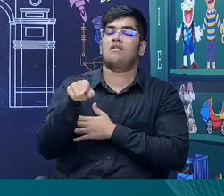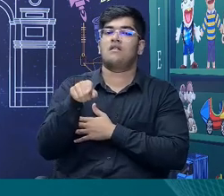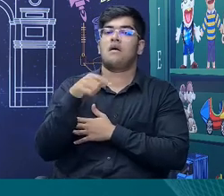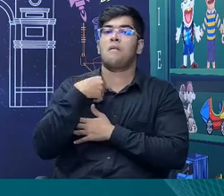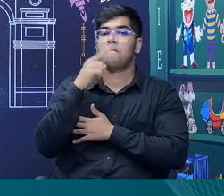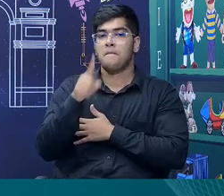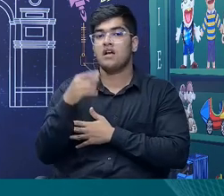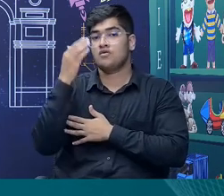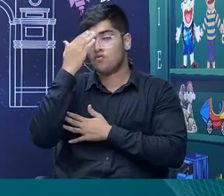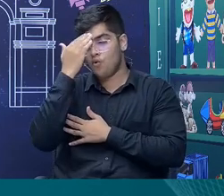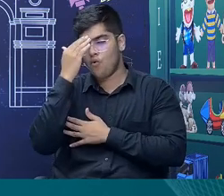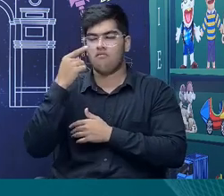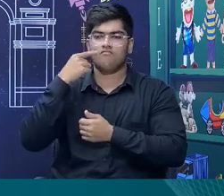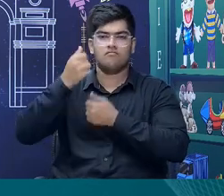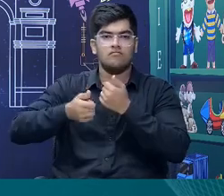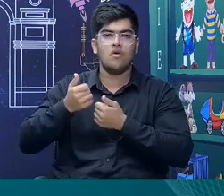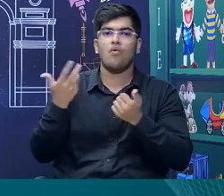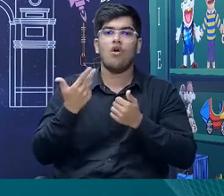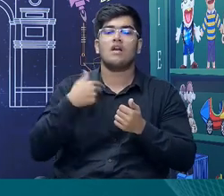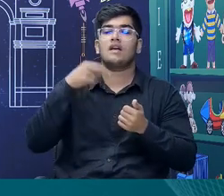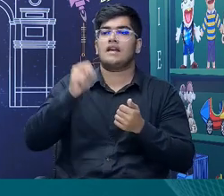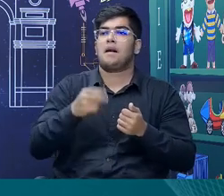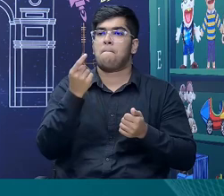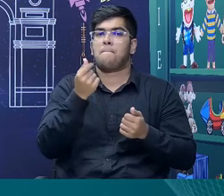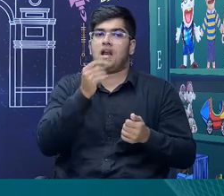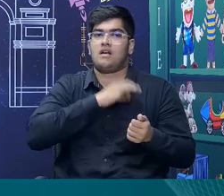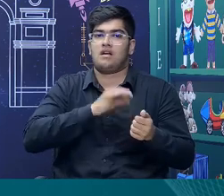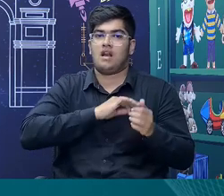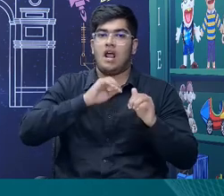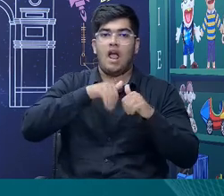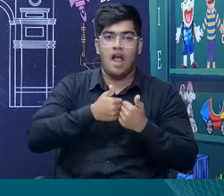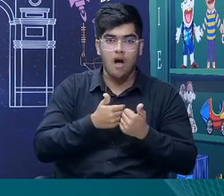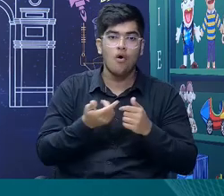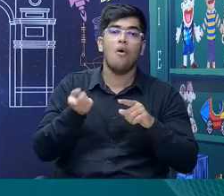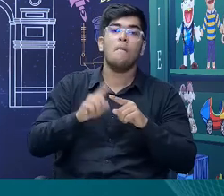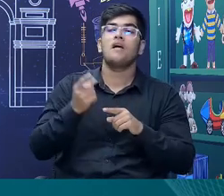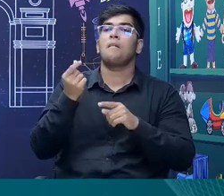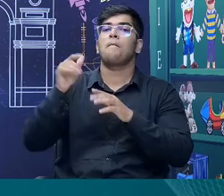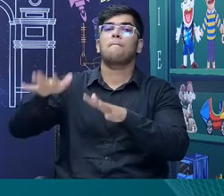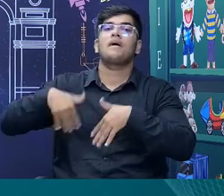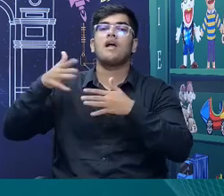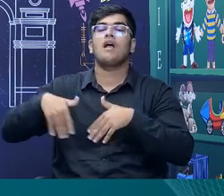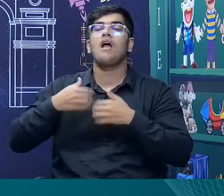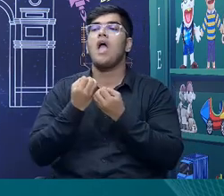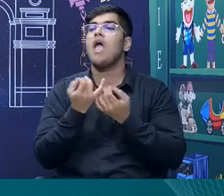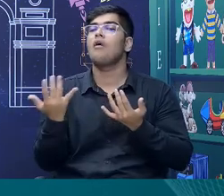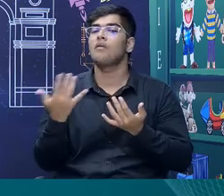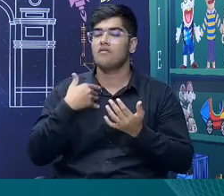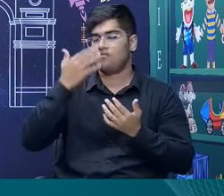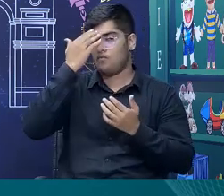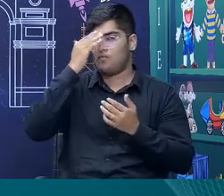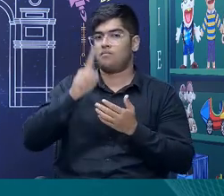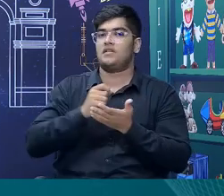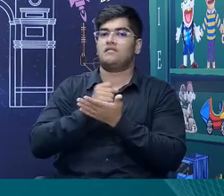जो यह जान सके की वेल्थ को कैसे लेना है विजडम को अप्लाई करते हुए